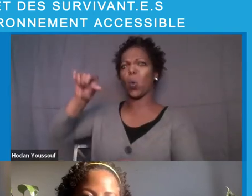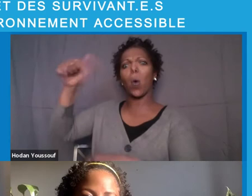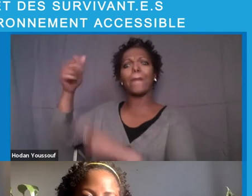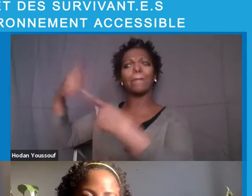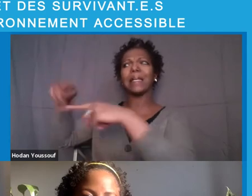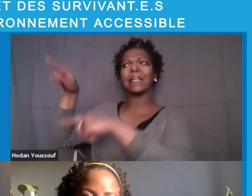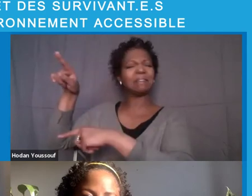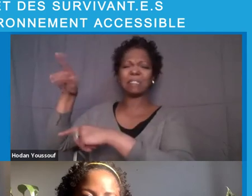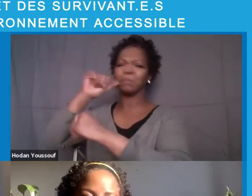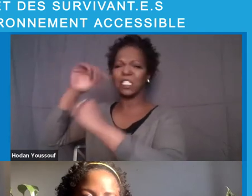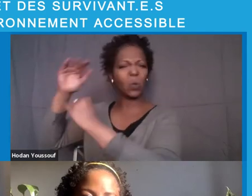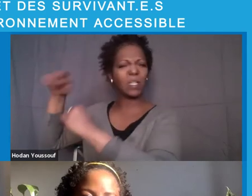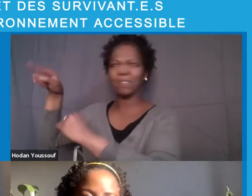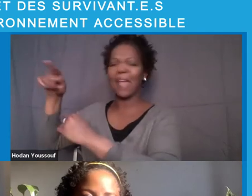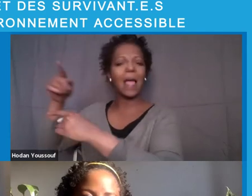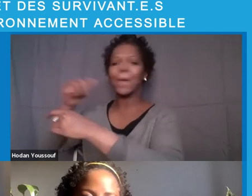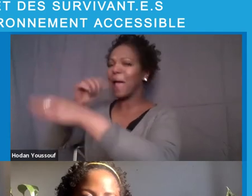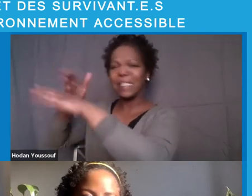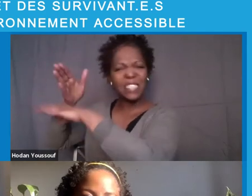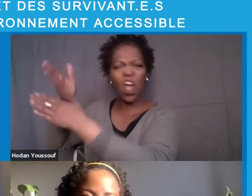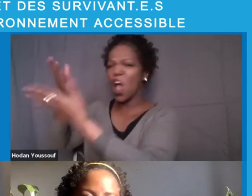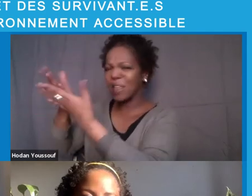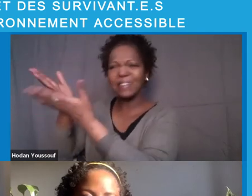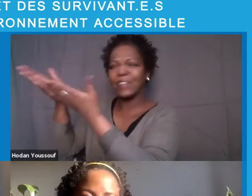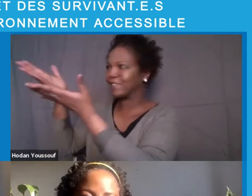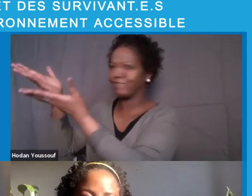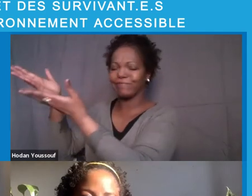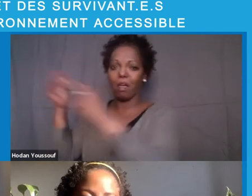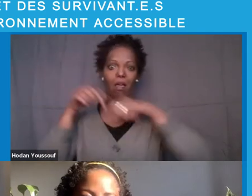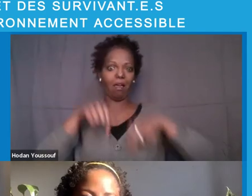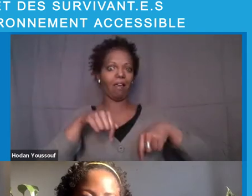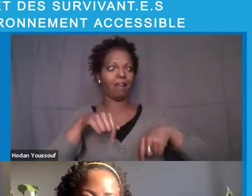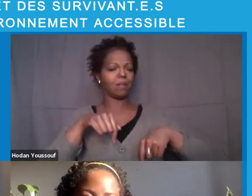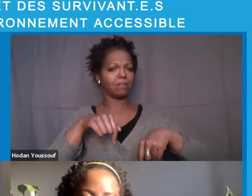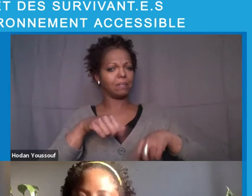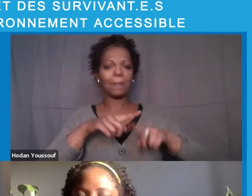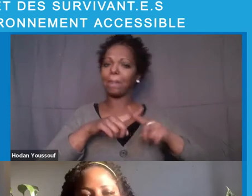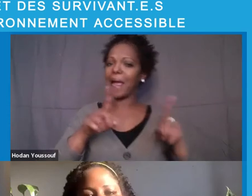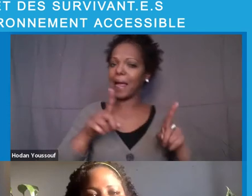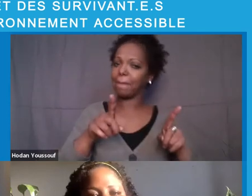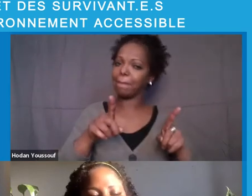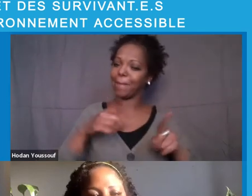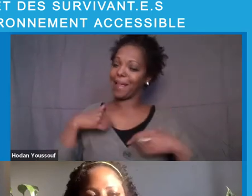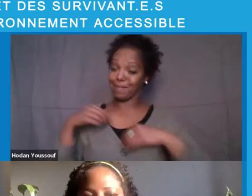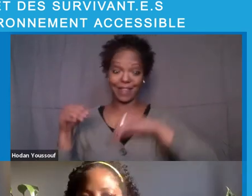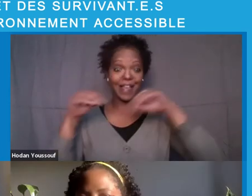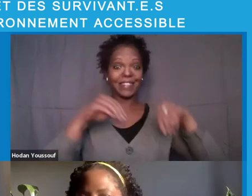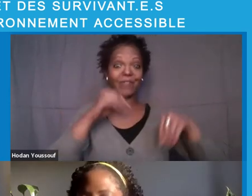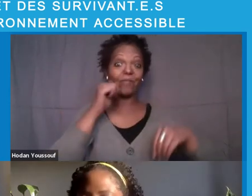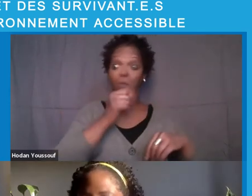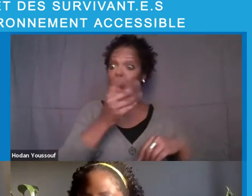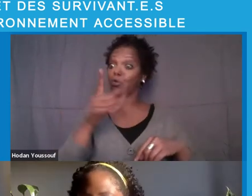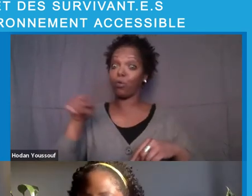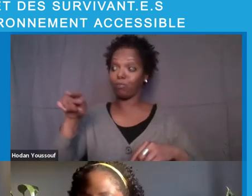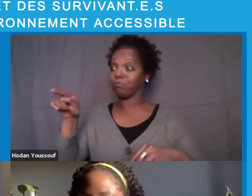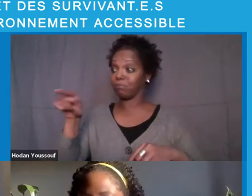Je peux parler pour le Canada, mais je vais me concentrer pour le Québec. Mais souvent aussi, ils n'ont pas, dans leur pays, ils n'ont pas